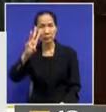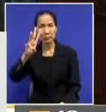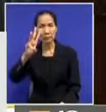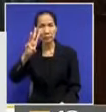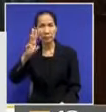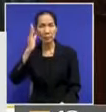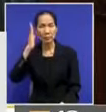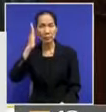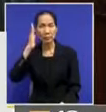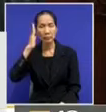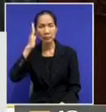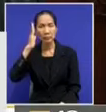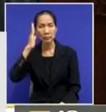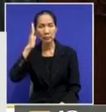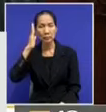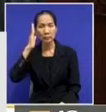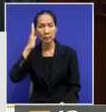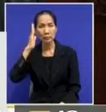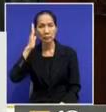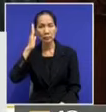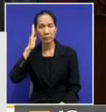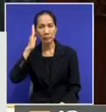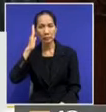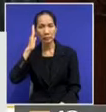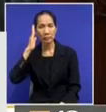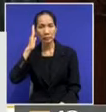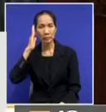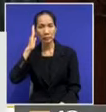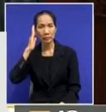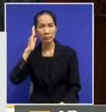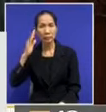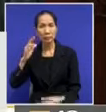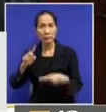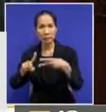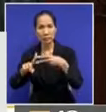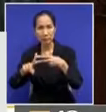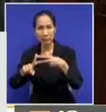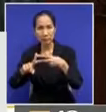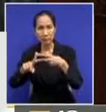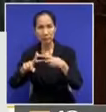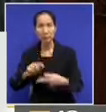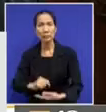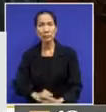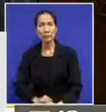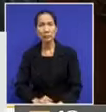คมเดชชัยศิวามงคล นายธนาธรจึงรุ่งเรืองกิ